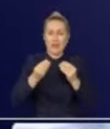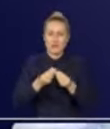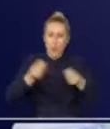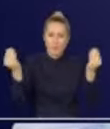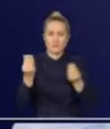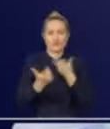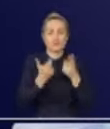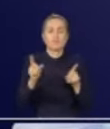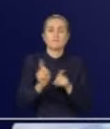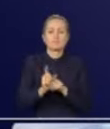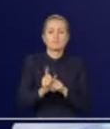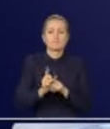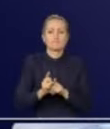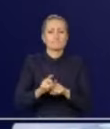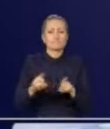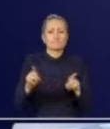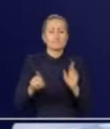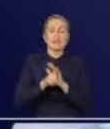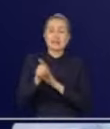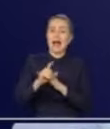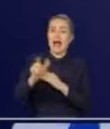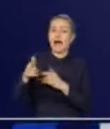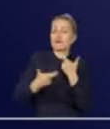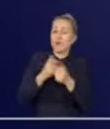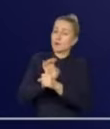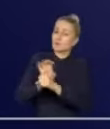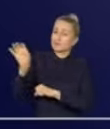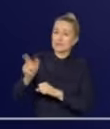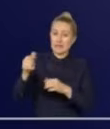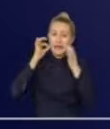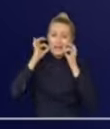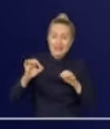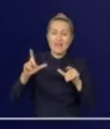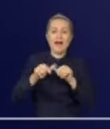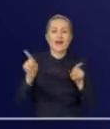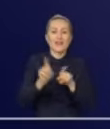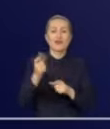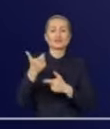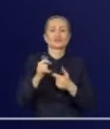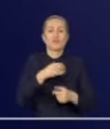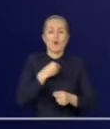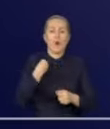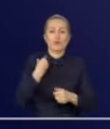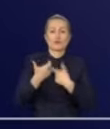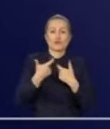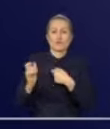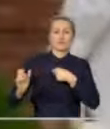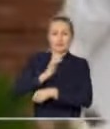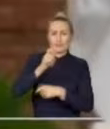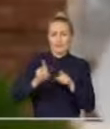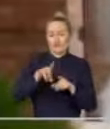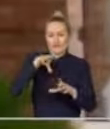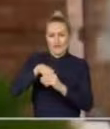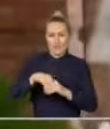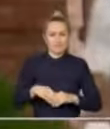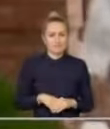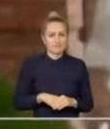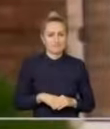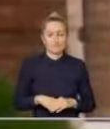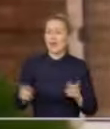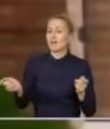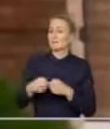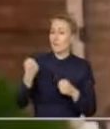możliwościach, jeżeli chodzi zarówno o import towarów do Chin, ale przede wszystkim jeżeli chodzi o eksport polskich towarów do Chin. Współpracą z